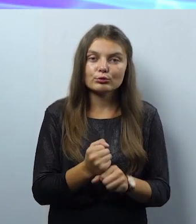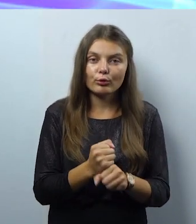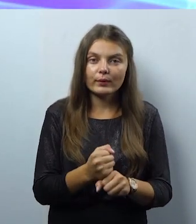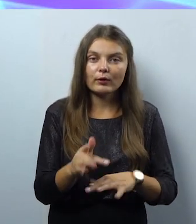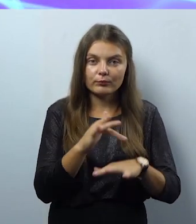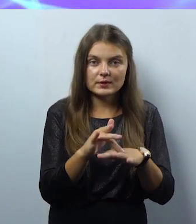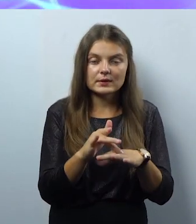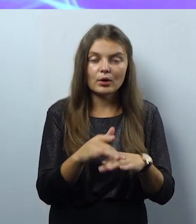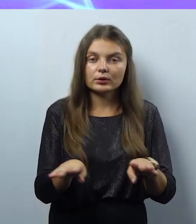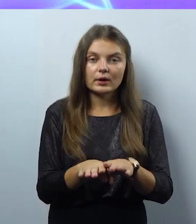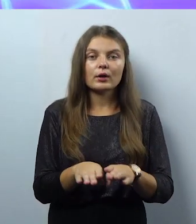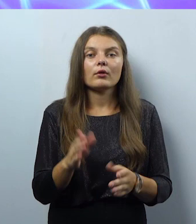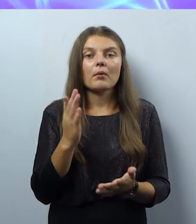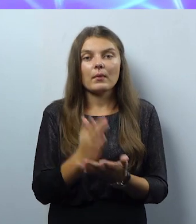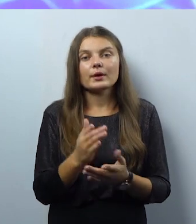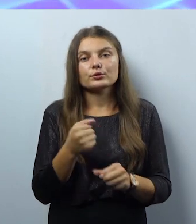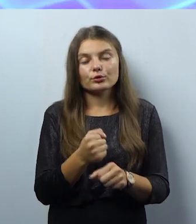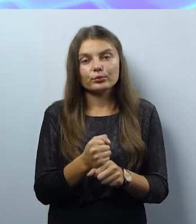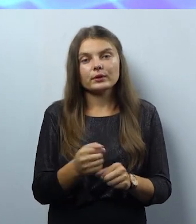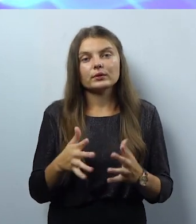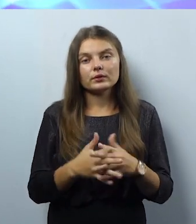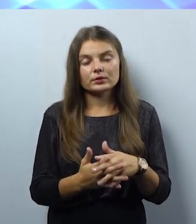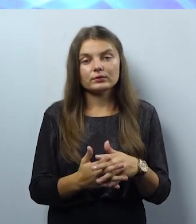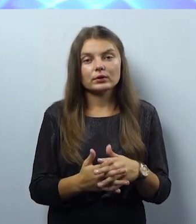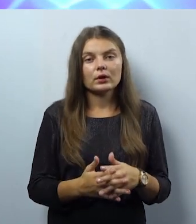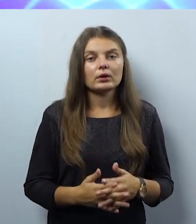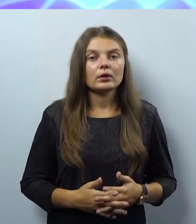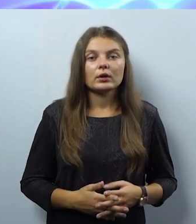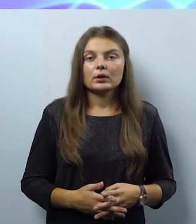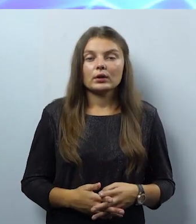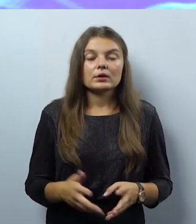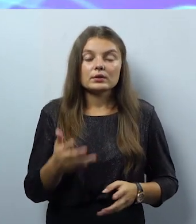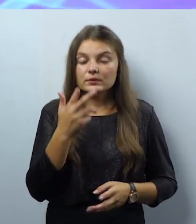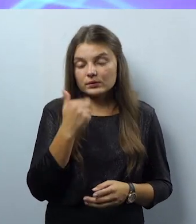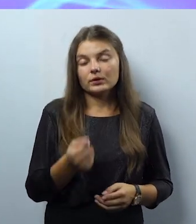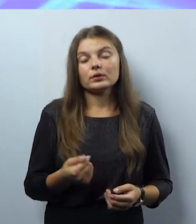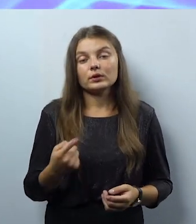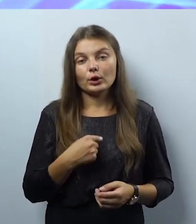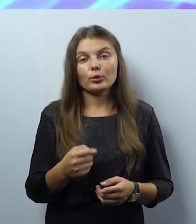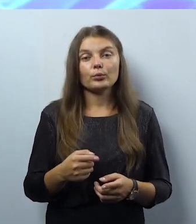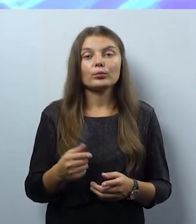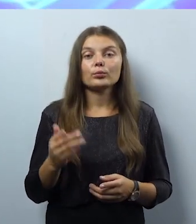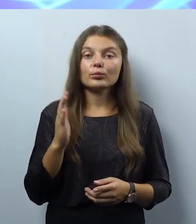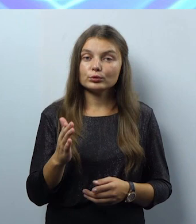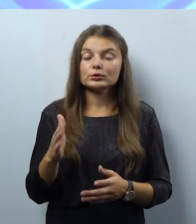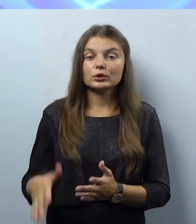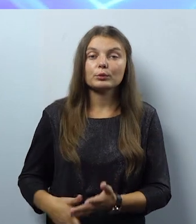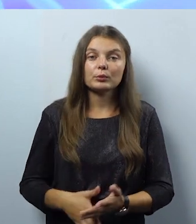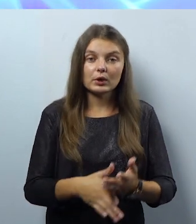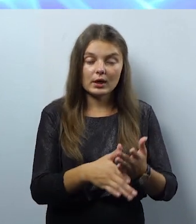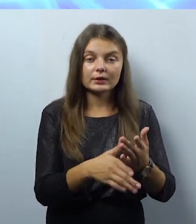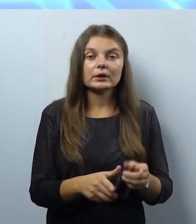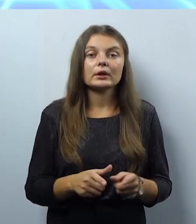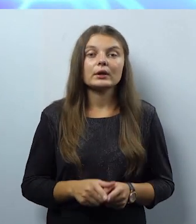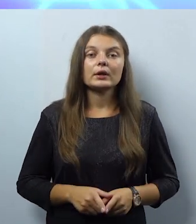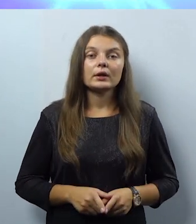прислухатися до цих моментів. Ми будемо крок за кроком це робити. Десь є кращі умови, десь є гірші умови. Але ця послуга,